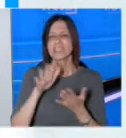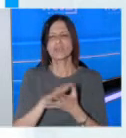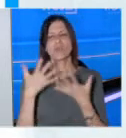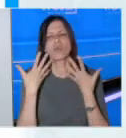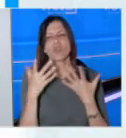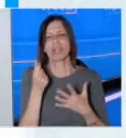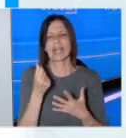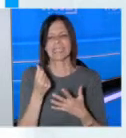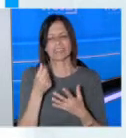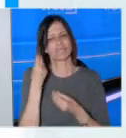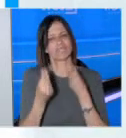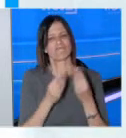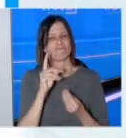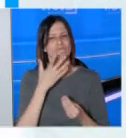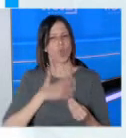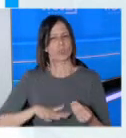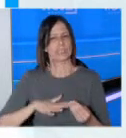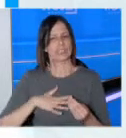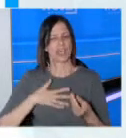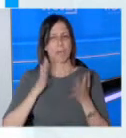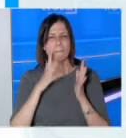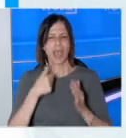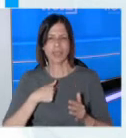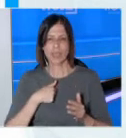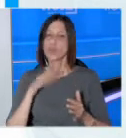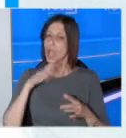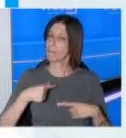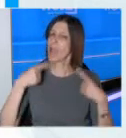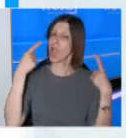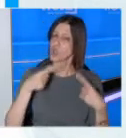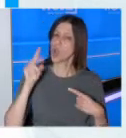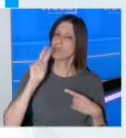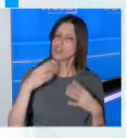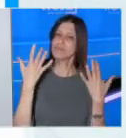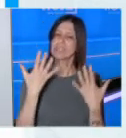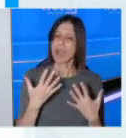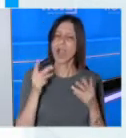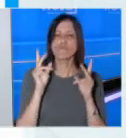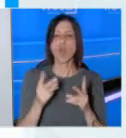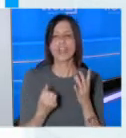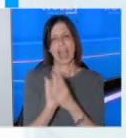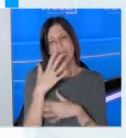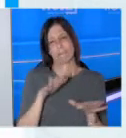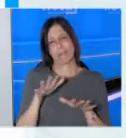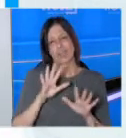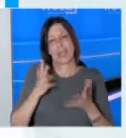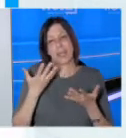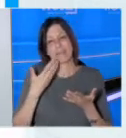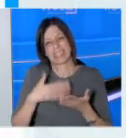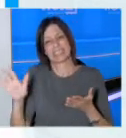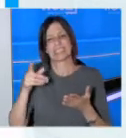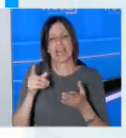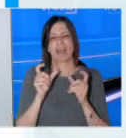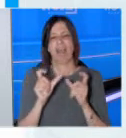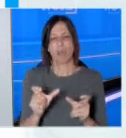לידי אלה הרוצים ברעתנו. גם היום יש מספר אפשרויות להקים ממשלה, כותב בנט, אם רק נסיר את